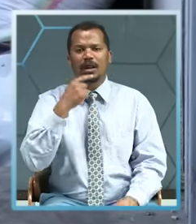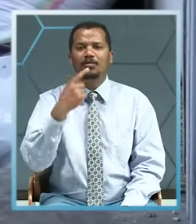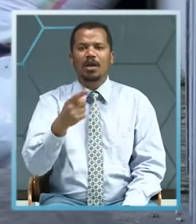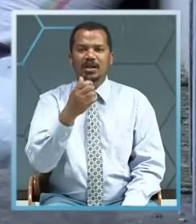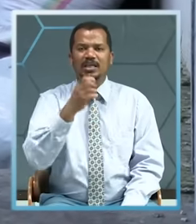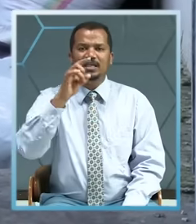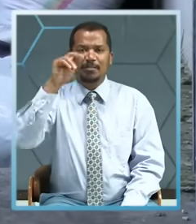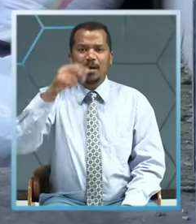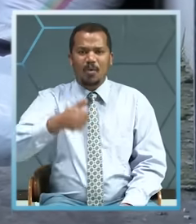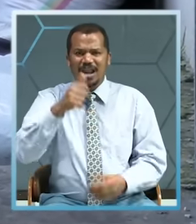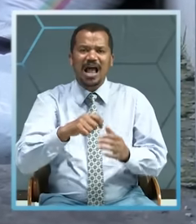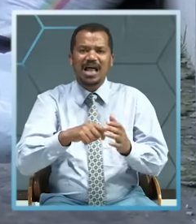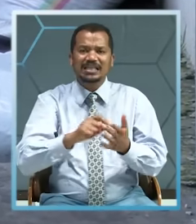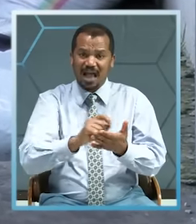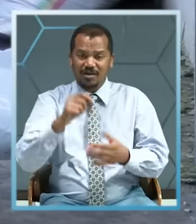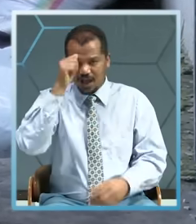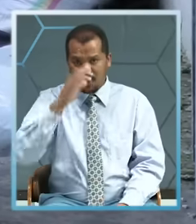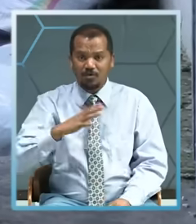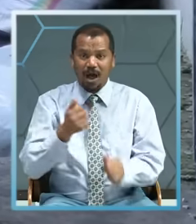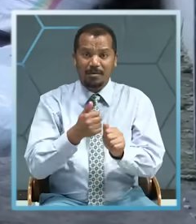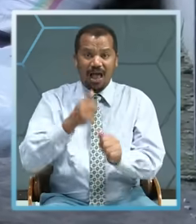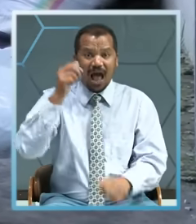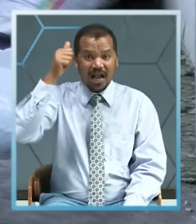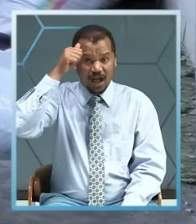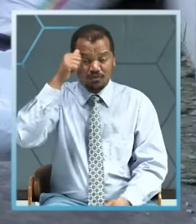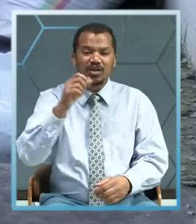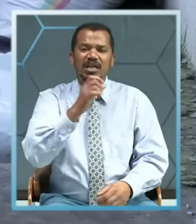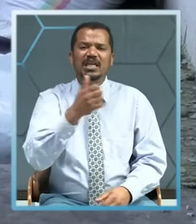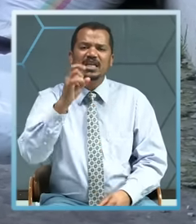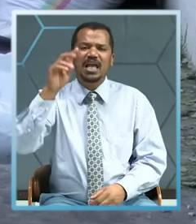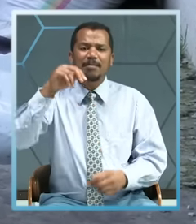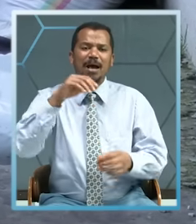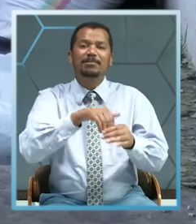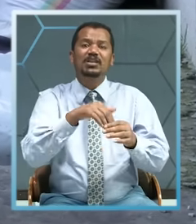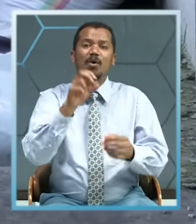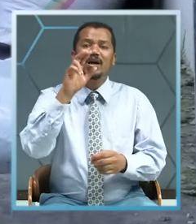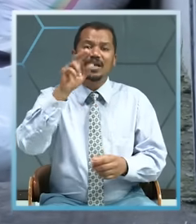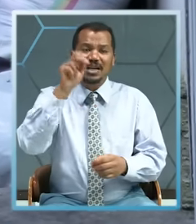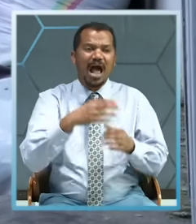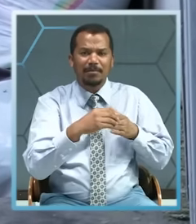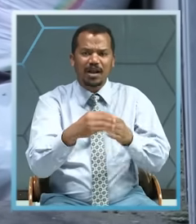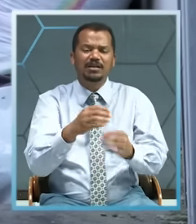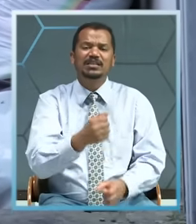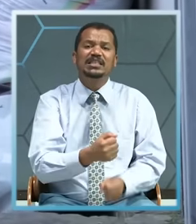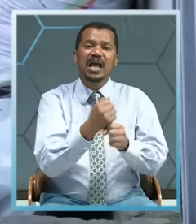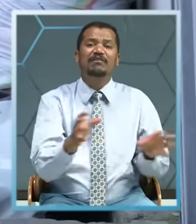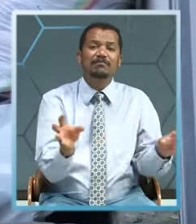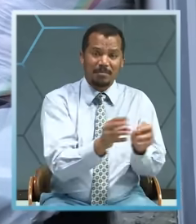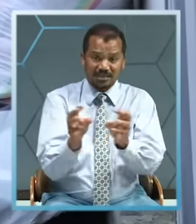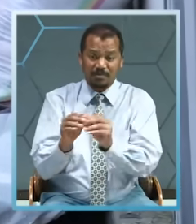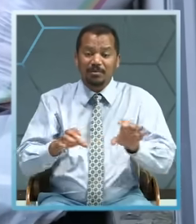አድርጎናል ብለዋል። የኢዜማውና ጸሐፊ አቶ አበባ ካሉ በበኩላቸው የኢዜማ ምርጫ ወረዳ አባላትና አመራሮች